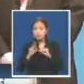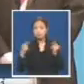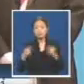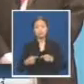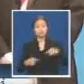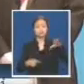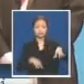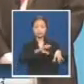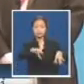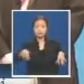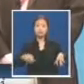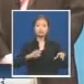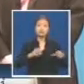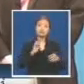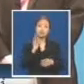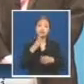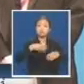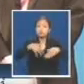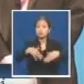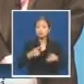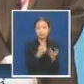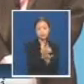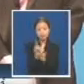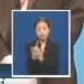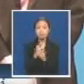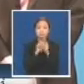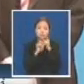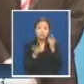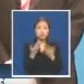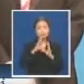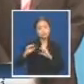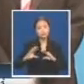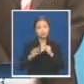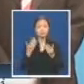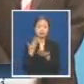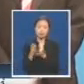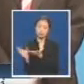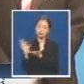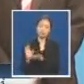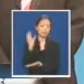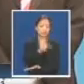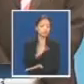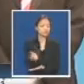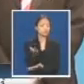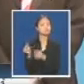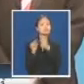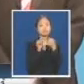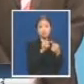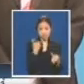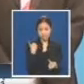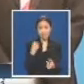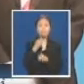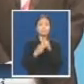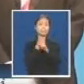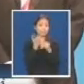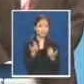ายสวัสดิการชุมชนแล้วก็ได้มีการดำเนินการจัดสรรงบประมาณอย่างต่อเนื่องสำหรับปีงบประมาณนี้ก็ได้มีการจัดตั้